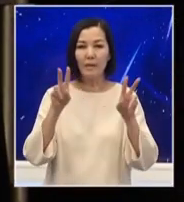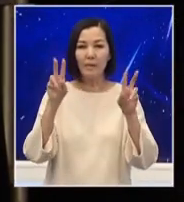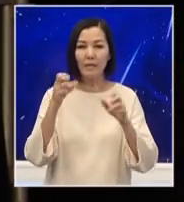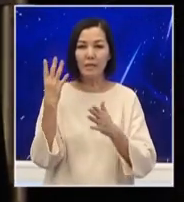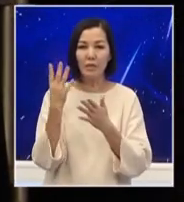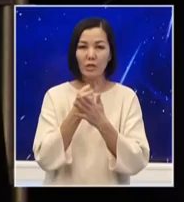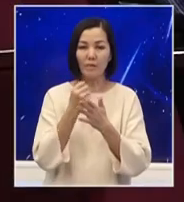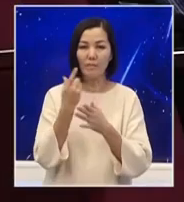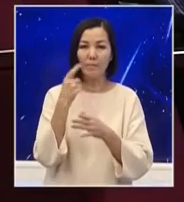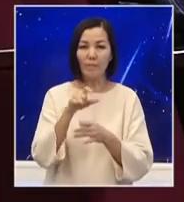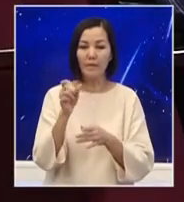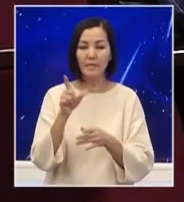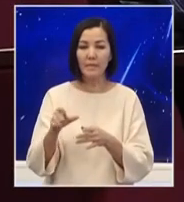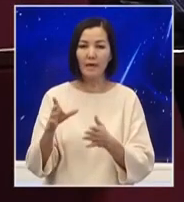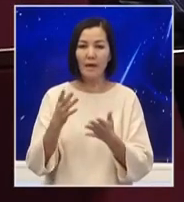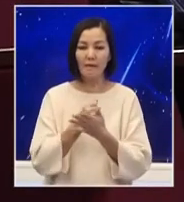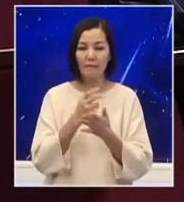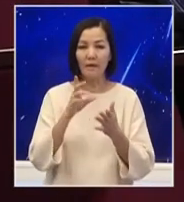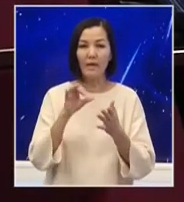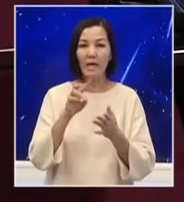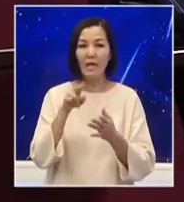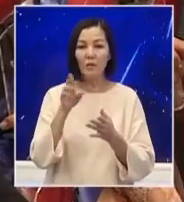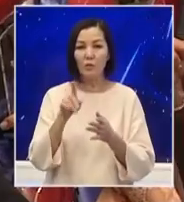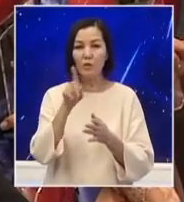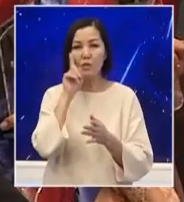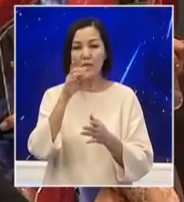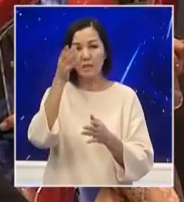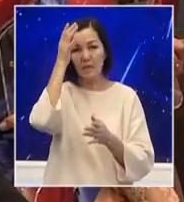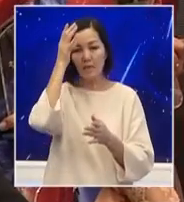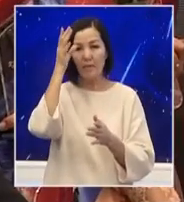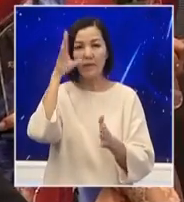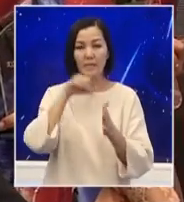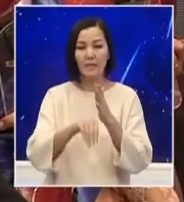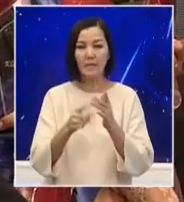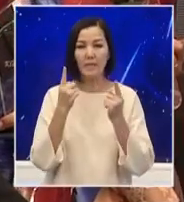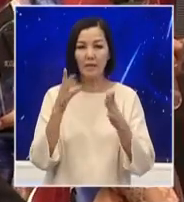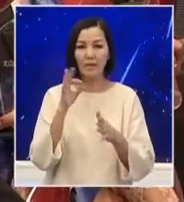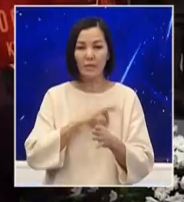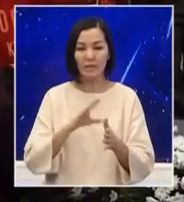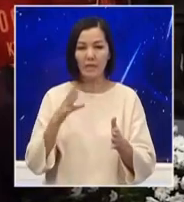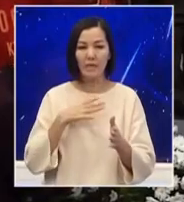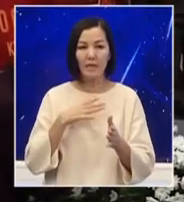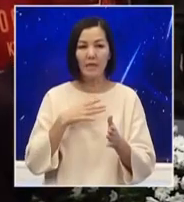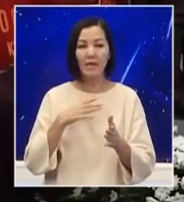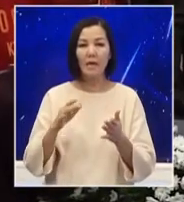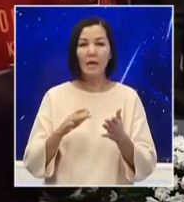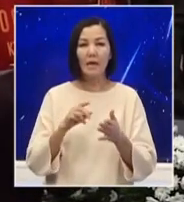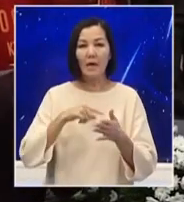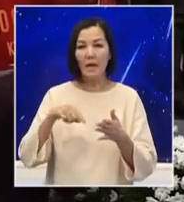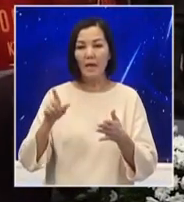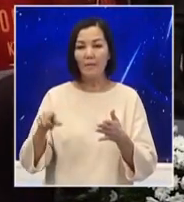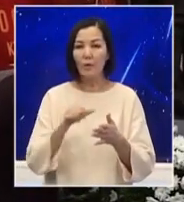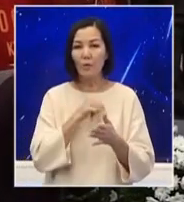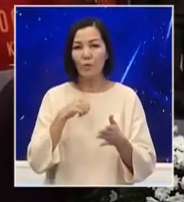сыйлыққа биыл Елдос Тоқтарбай лайық танылды. Жас болса да ғылымға сіңірген еңбегі ауыз толтырып айтарлықтай. Қаламынан туған